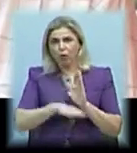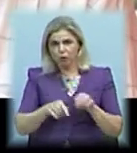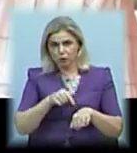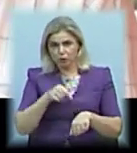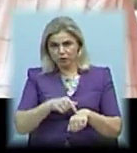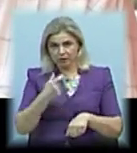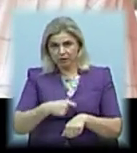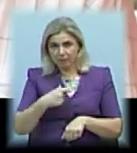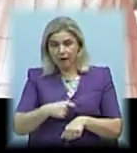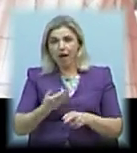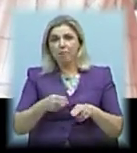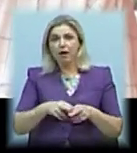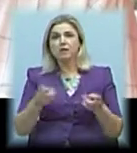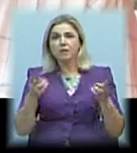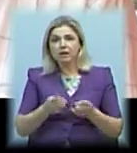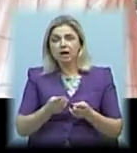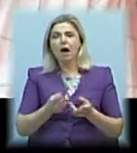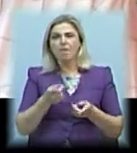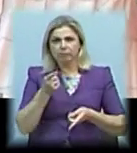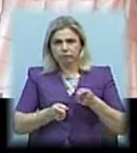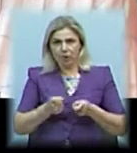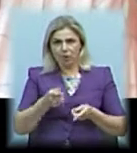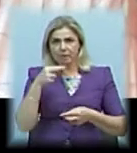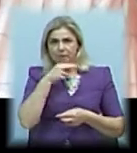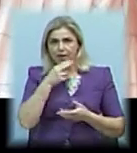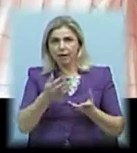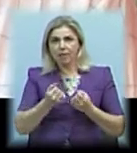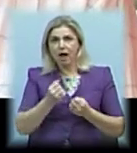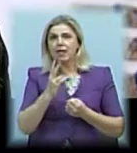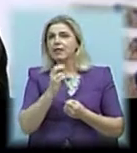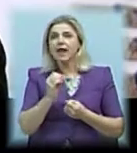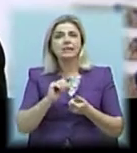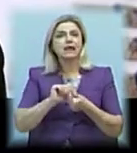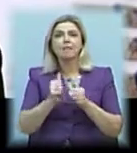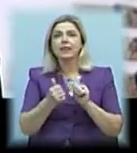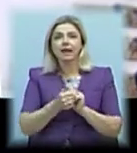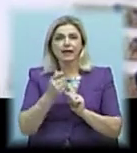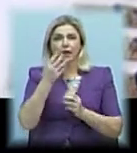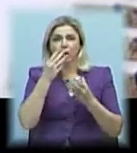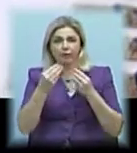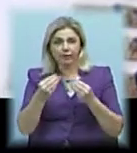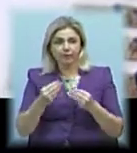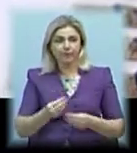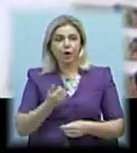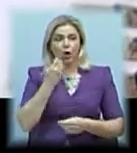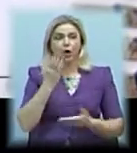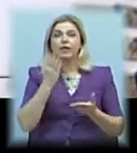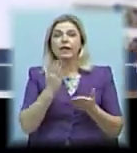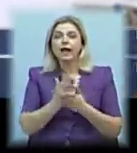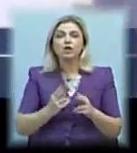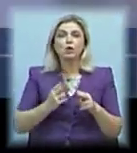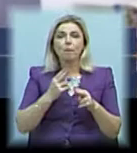самопочуття. Тобто потрібно приймати оригінальні препарати, а не замінники. Коли є якісь побічні ефекти